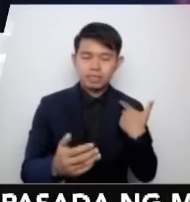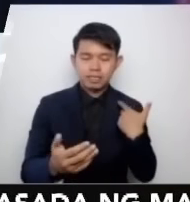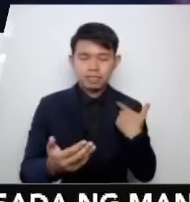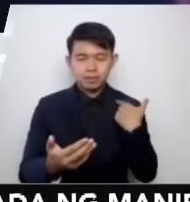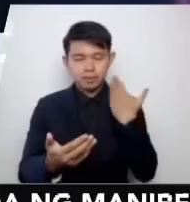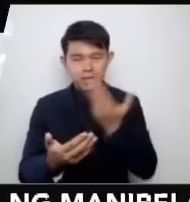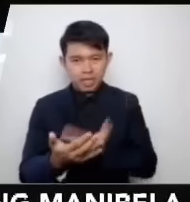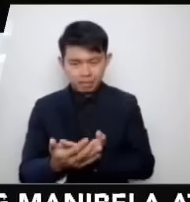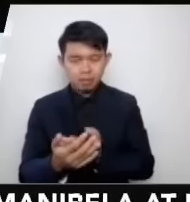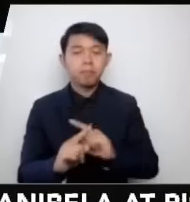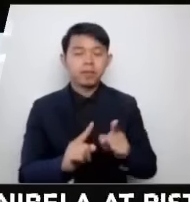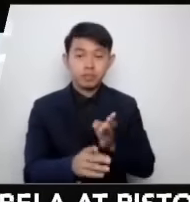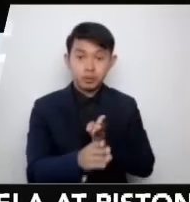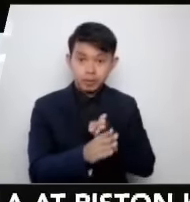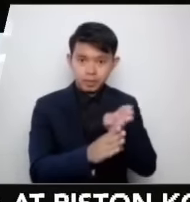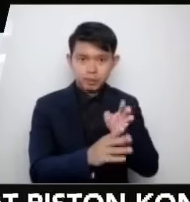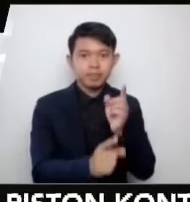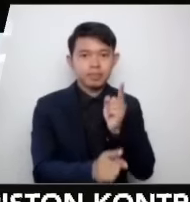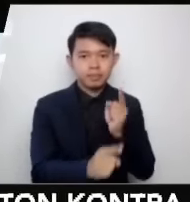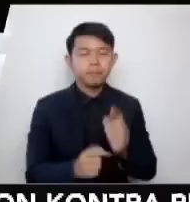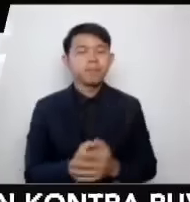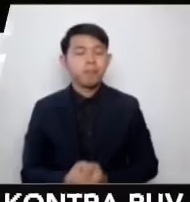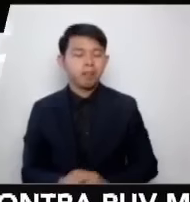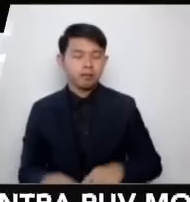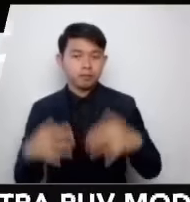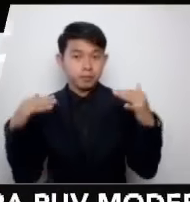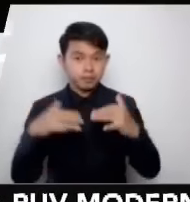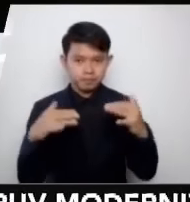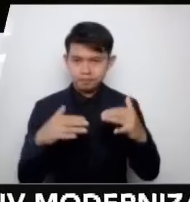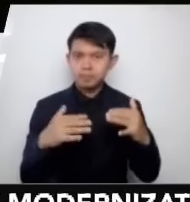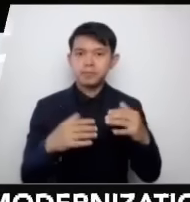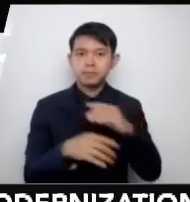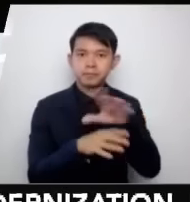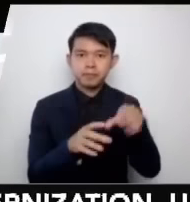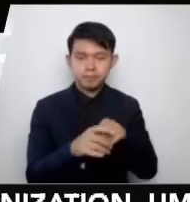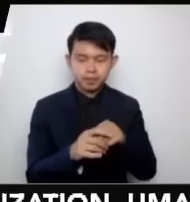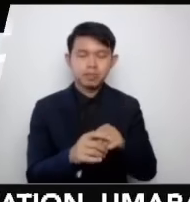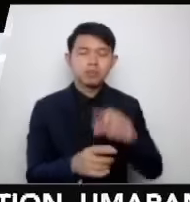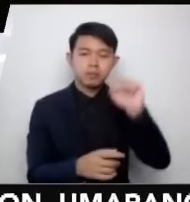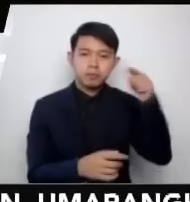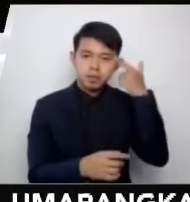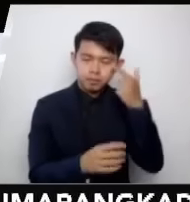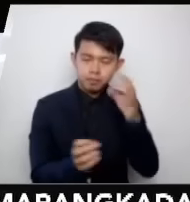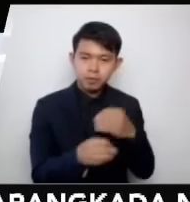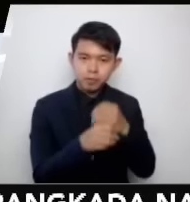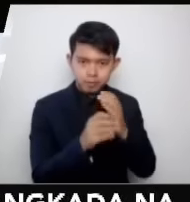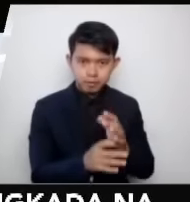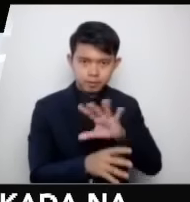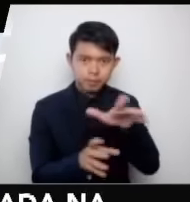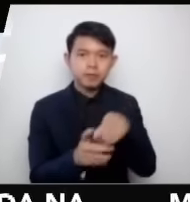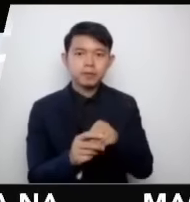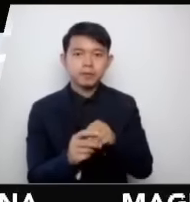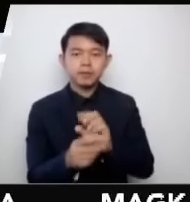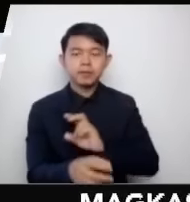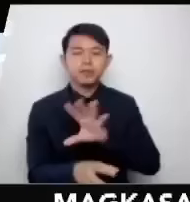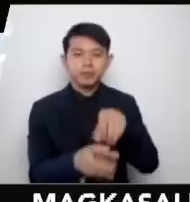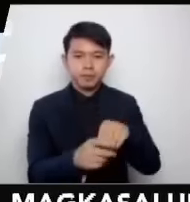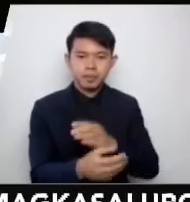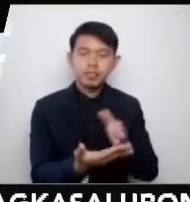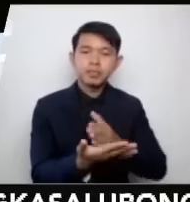direksyon. Naroon din sa summit ang ilang opisyal ng mga ahensya ng gobyerno na nagbahagi ng kanilang mga reforma at programa